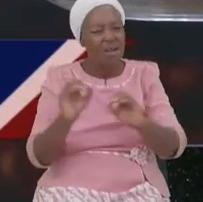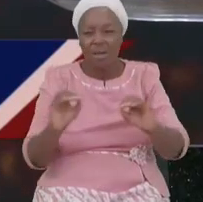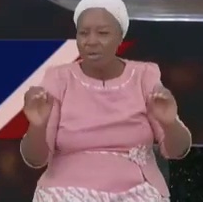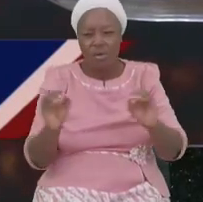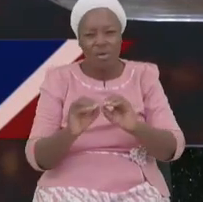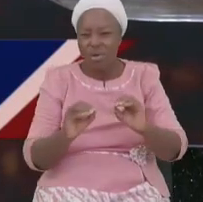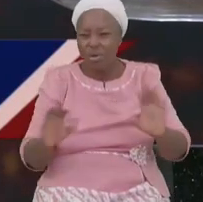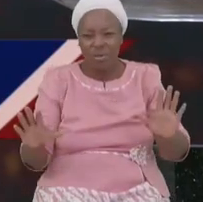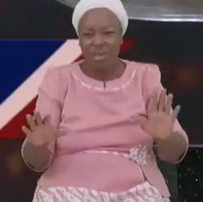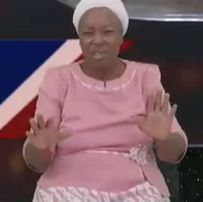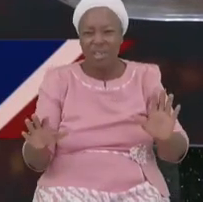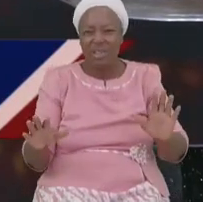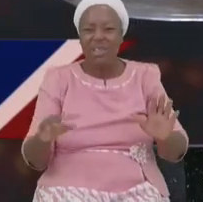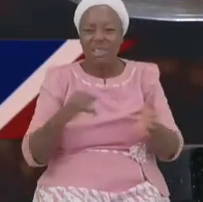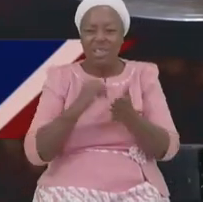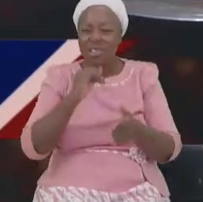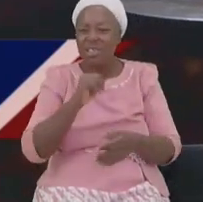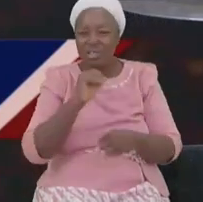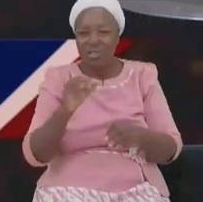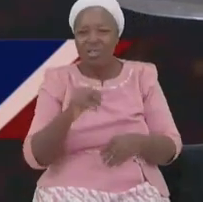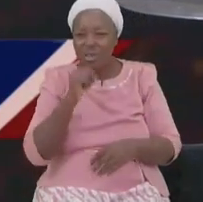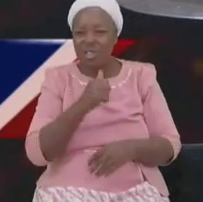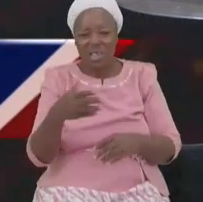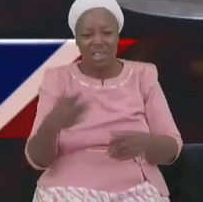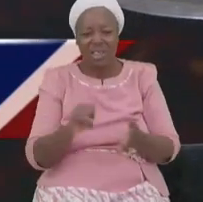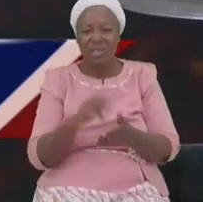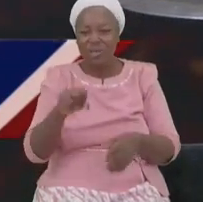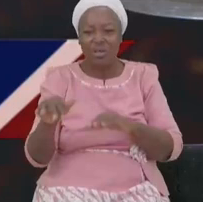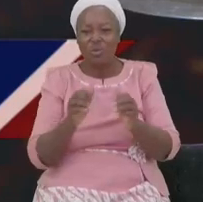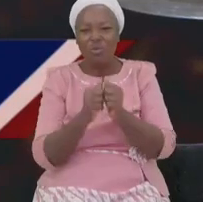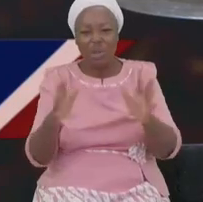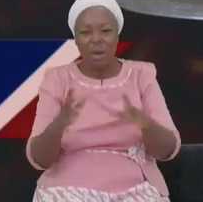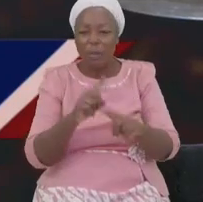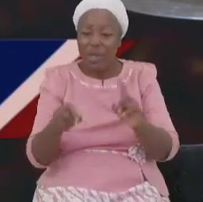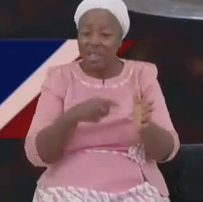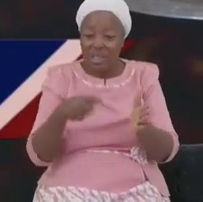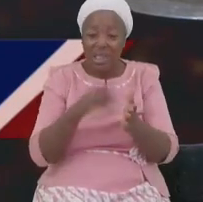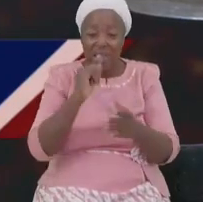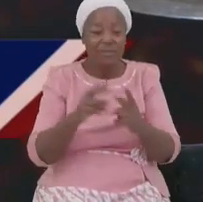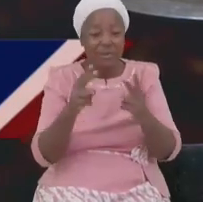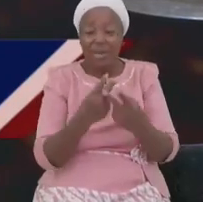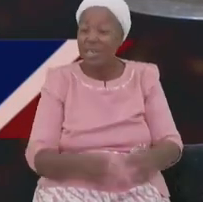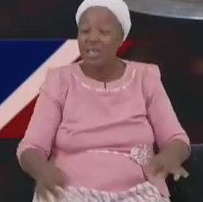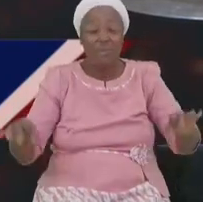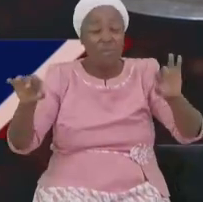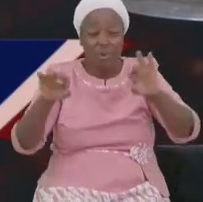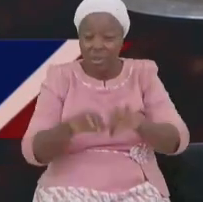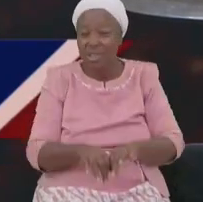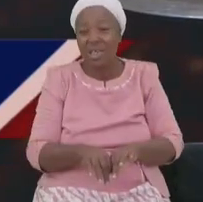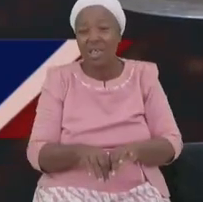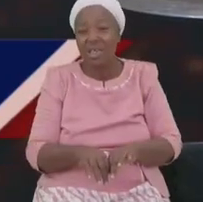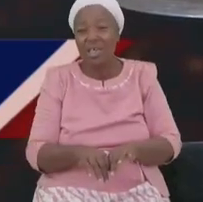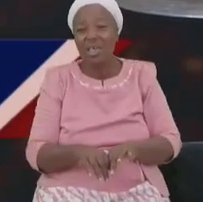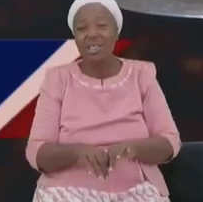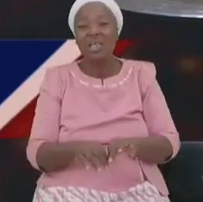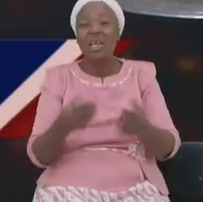Ce n'est pas une chose dont vous pouvez vous passer. Vous ne pouvez pas vous passer sans de cela. C'est une chose essentielle,